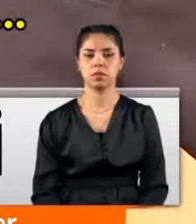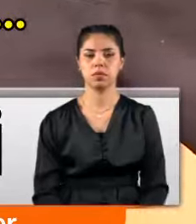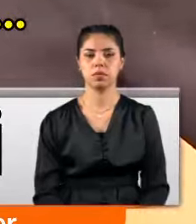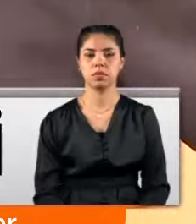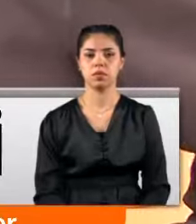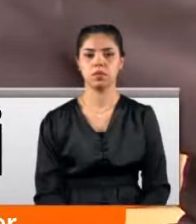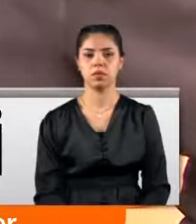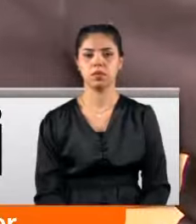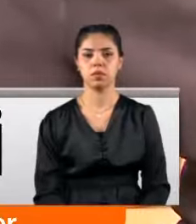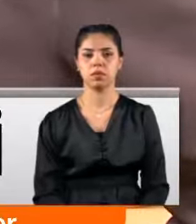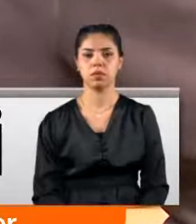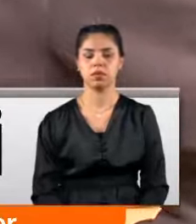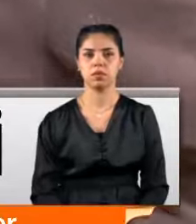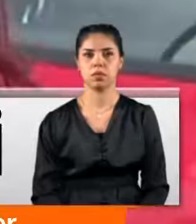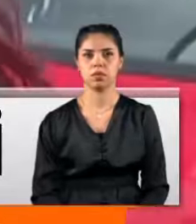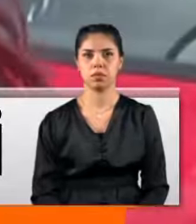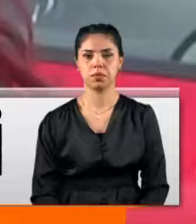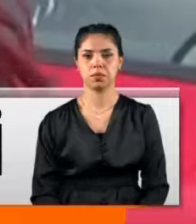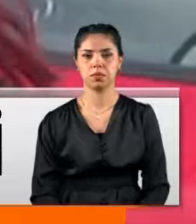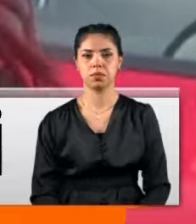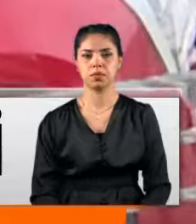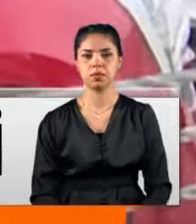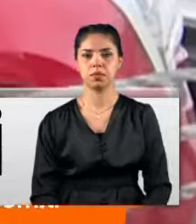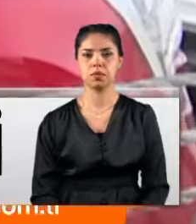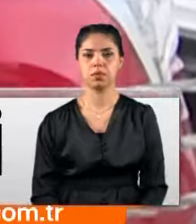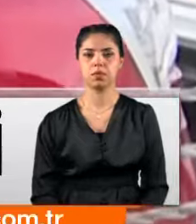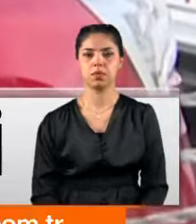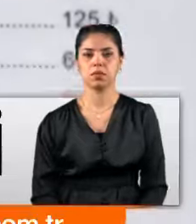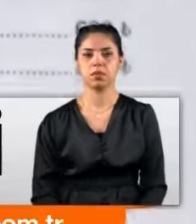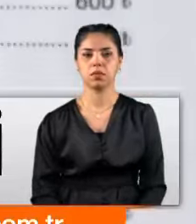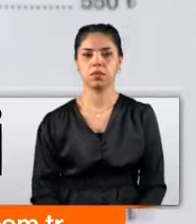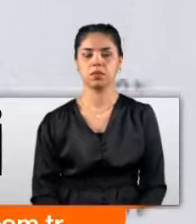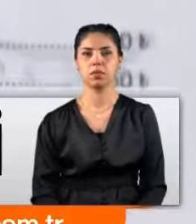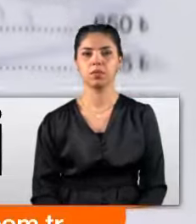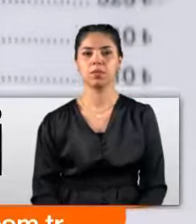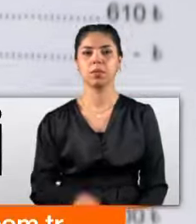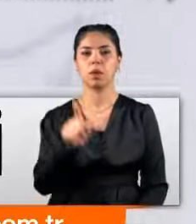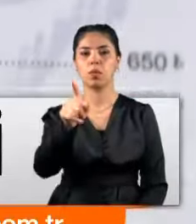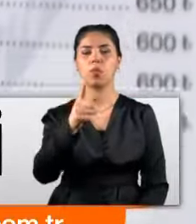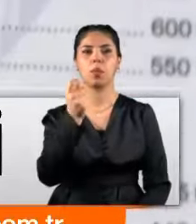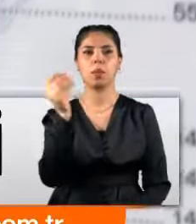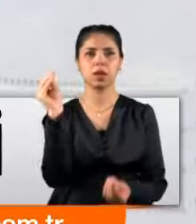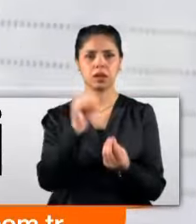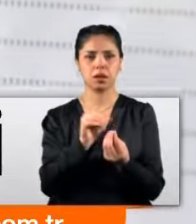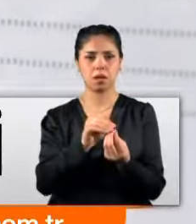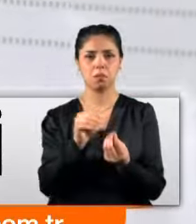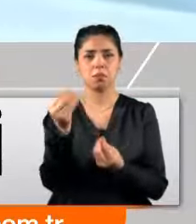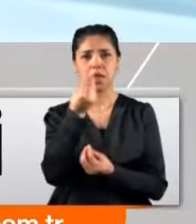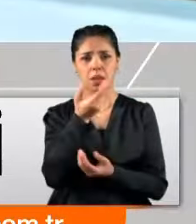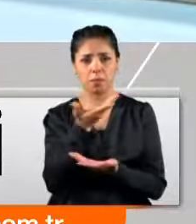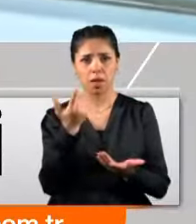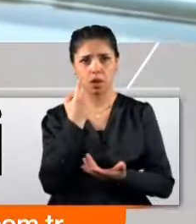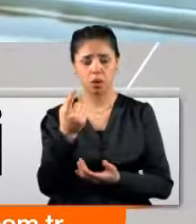110 servis ücreti yazması bence mantıksız yani. Benim de başıma gelmişti. Bence olmamalı. Menüdeki fahiş rakamlar yetmiyormuş gibi şimdi